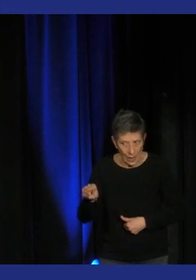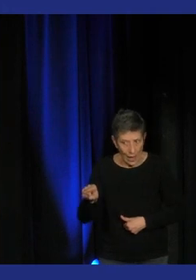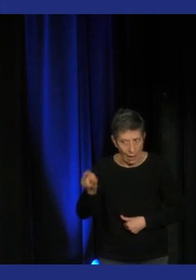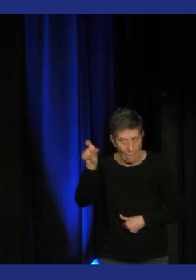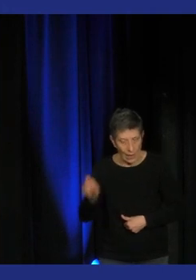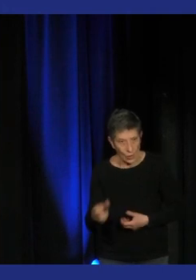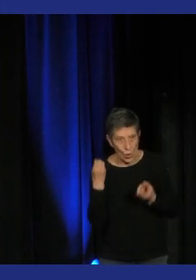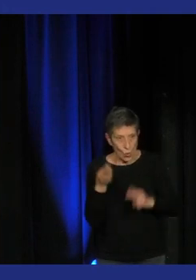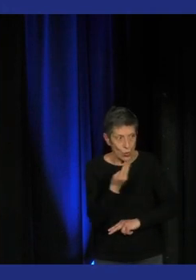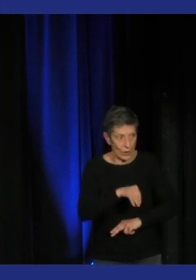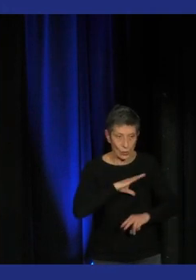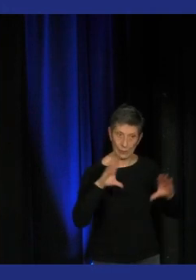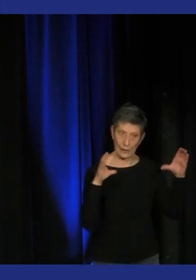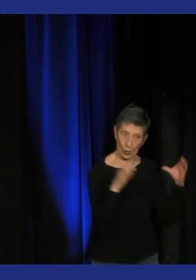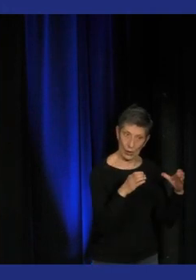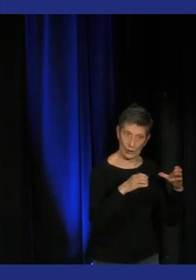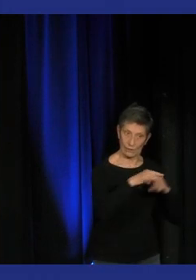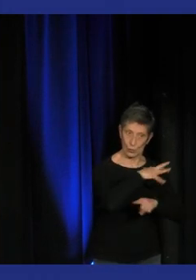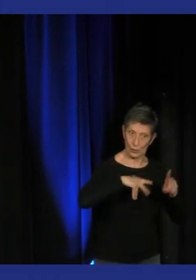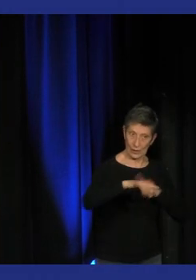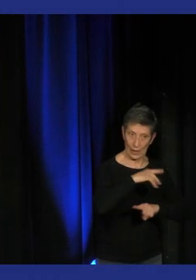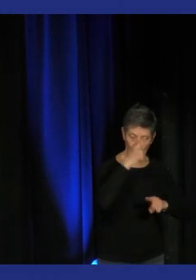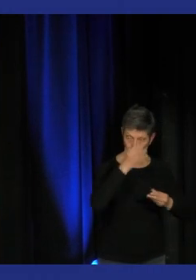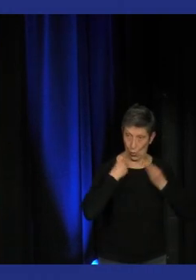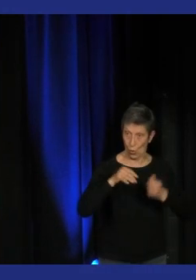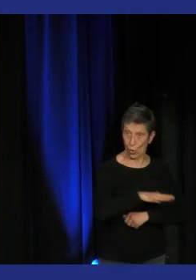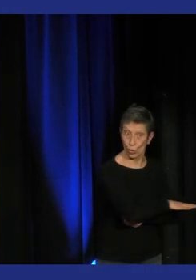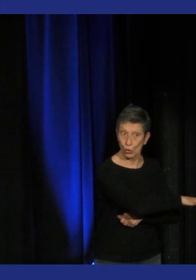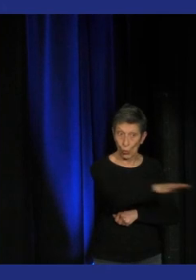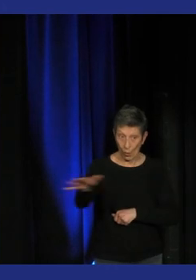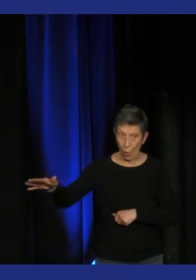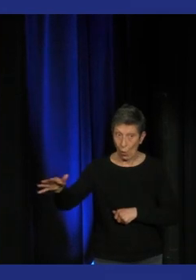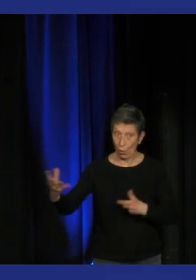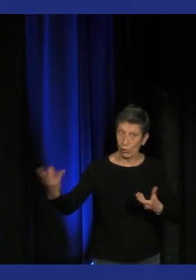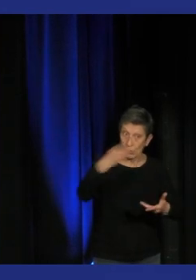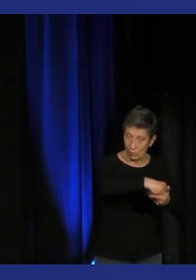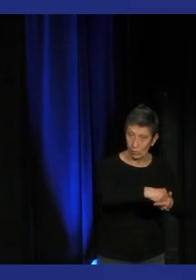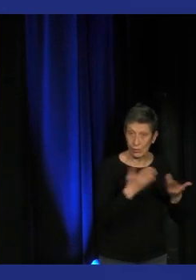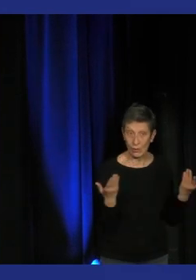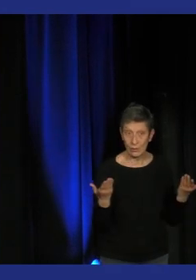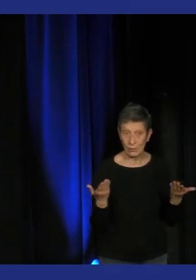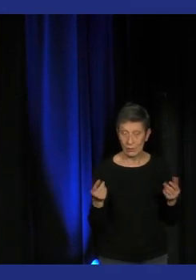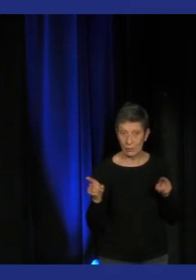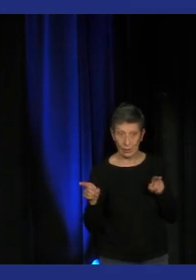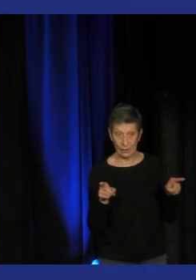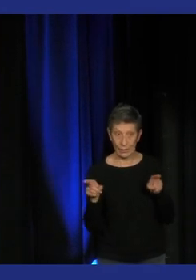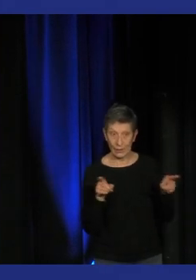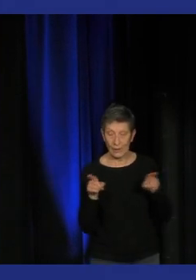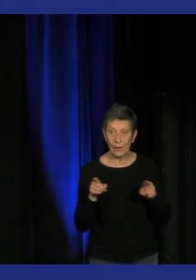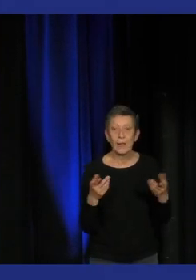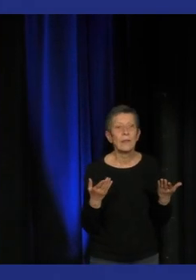ou responsabilité collective de la société pour permettre à tout le monde d'y participer. Et on parlait de la